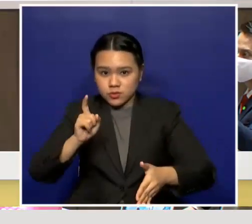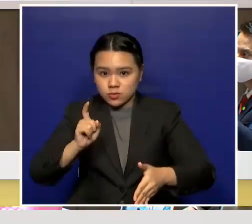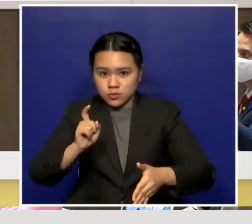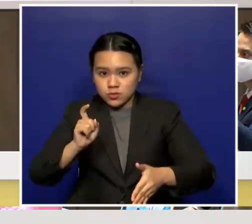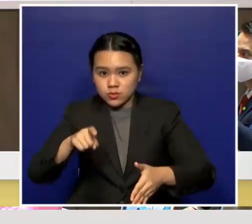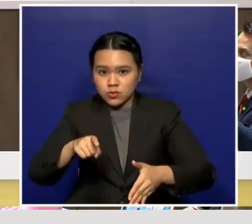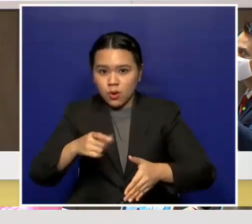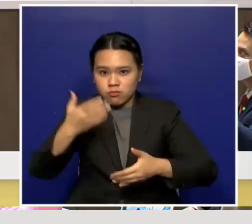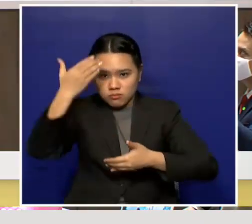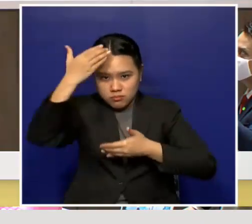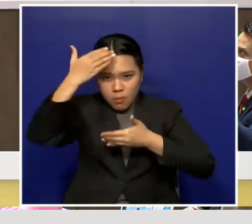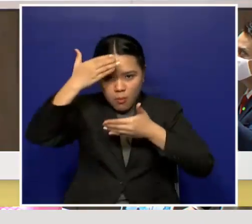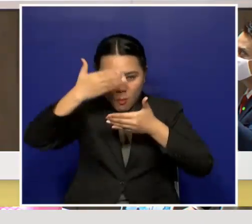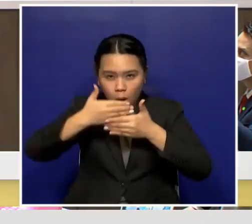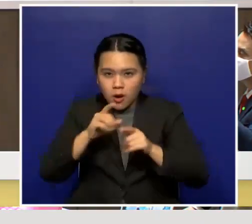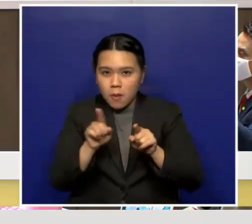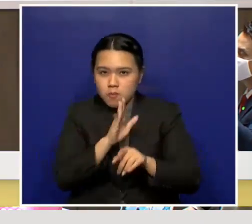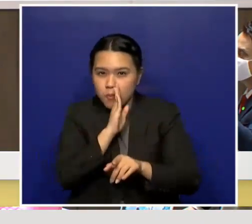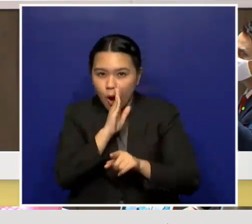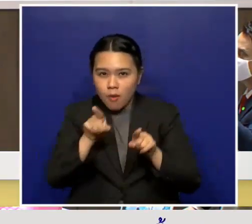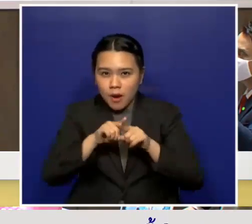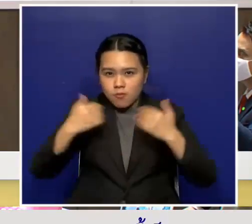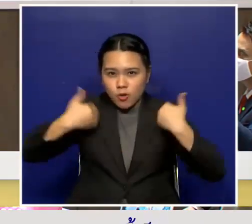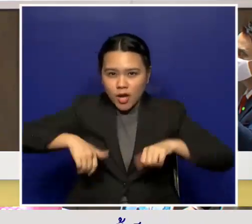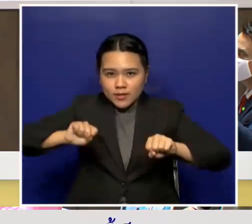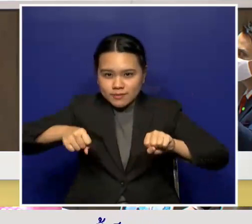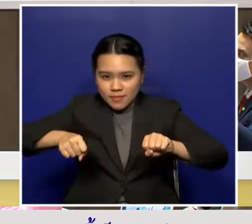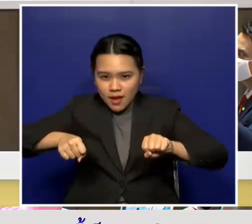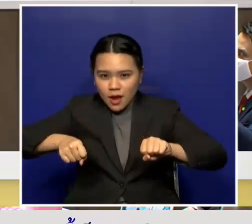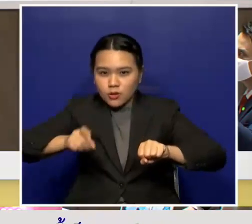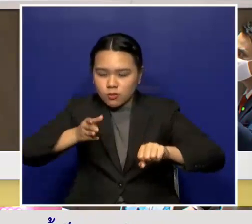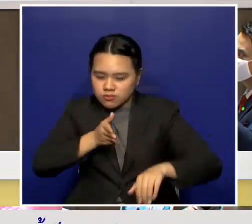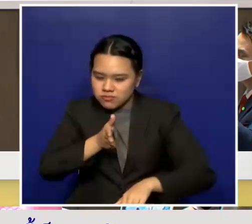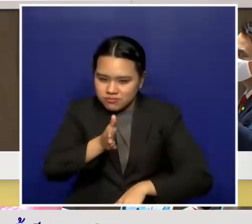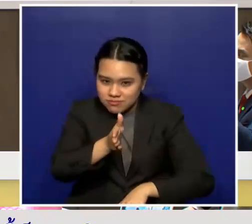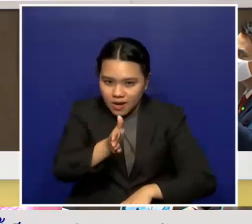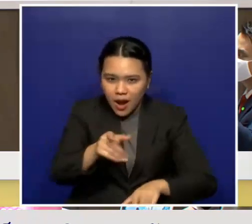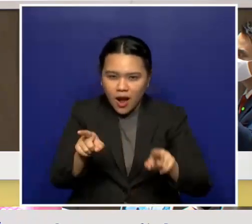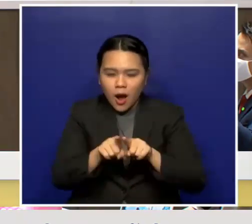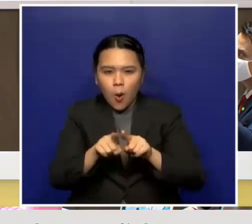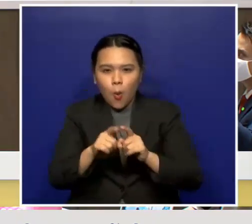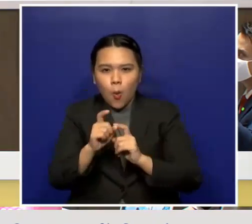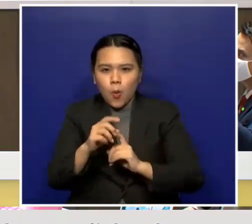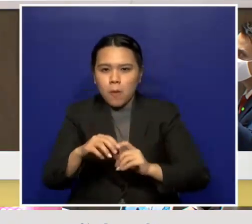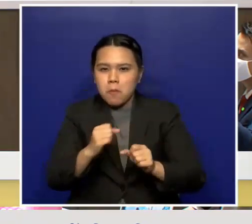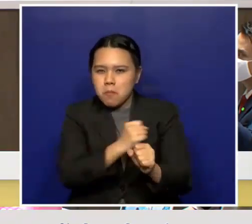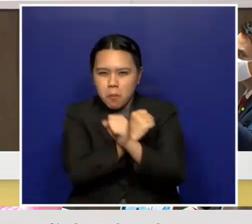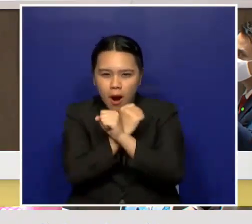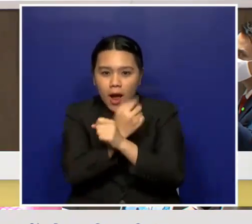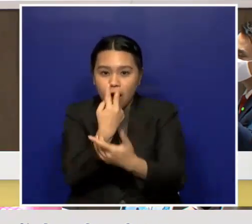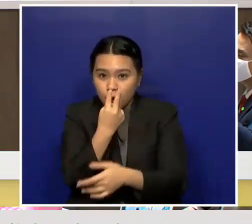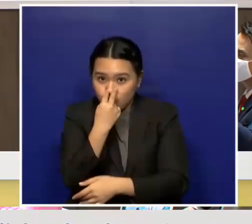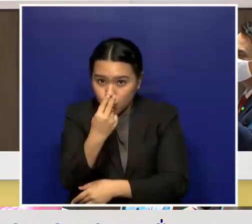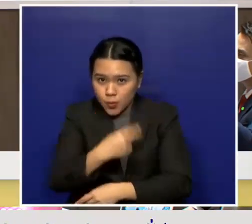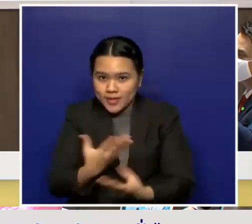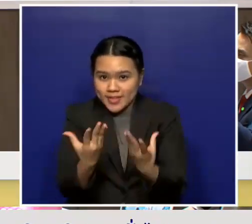ซค์รับจ้างนะฮะถึงจะเข้าไปดูได้นี่อันตรายมากท่านดูนะครับผังที่ดินนะเนี่ยที่ดินบ้านสองหลังนี้น